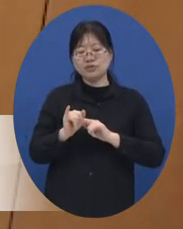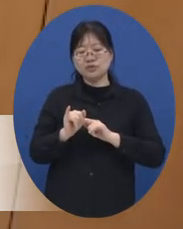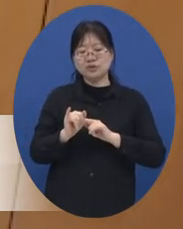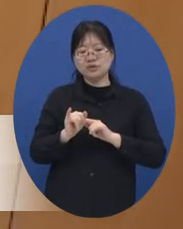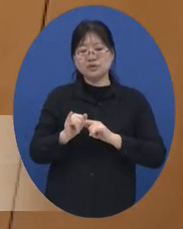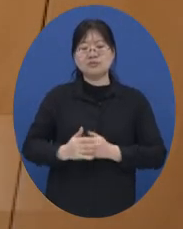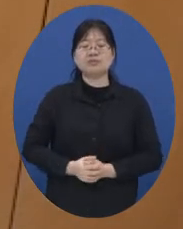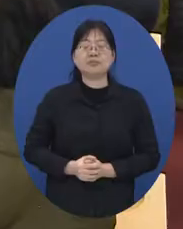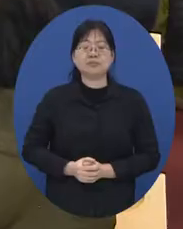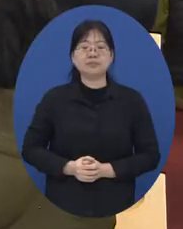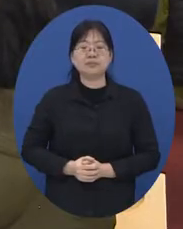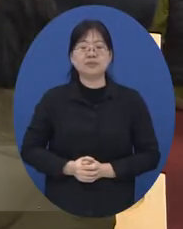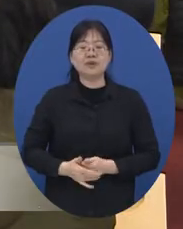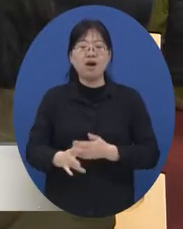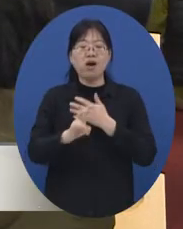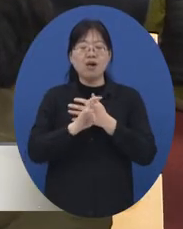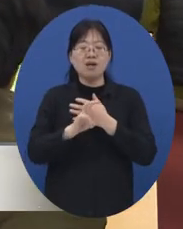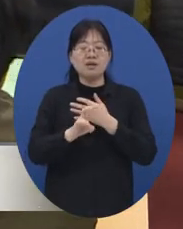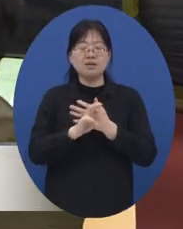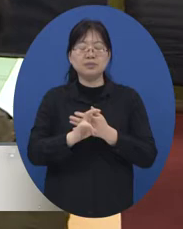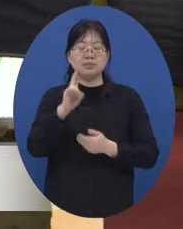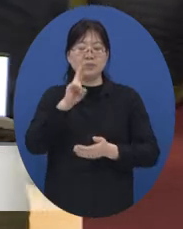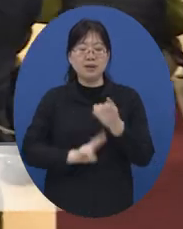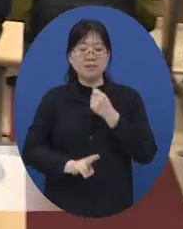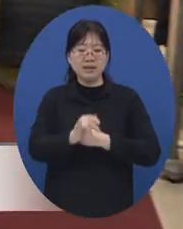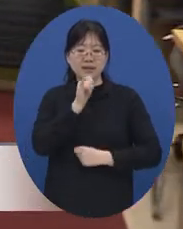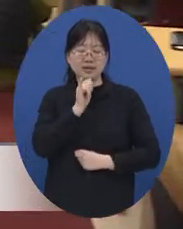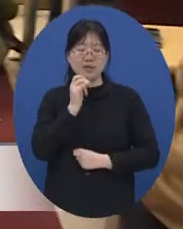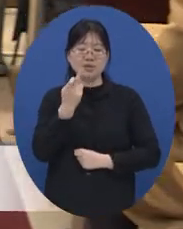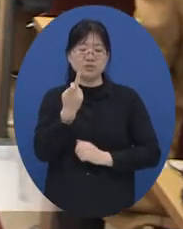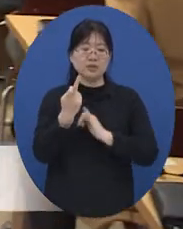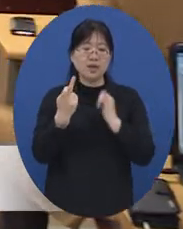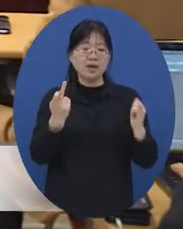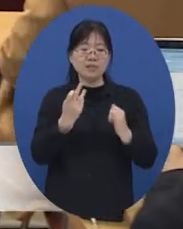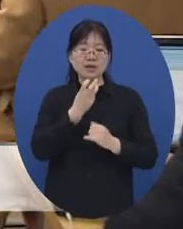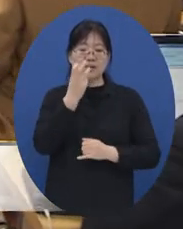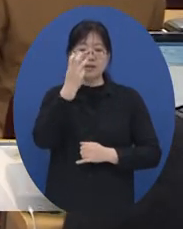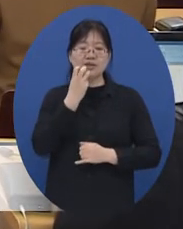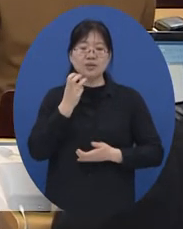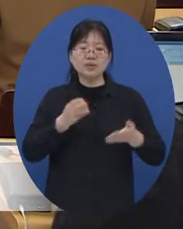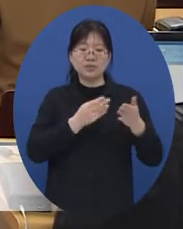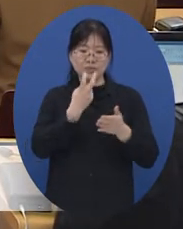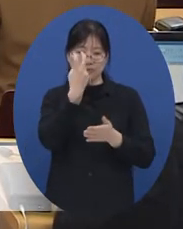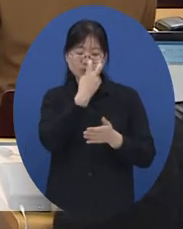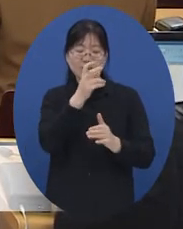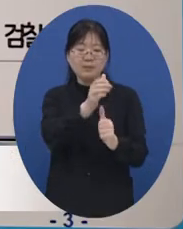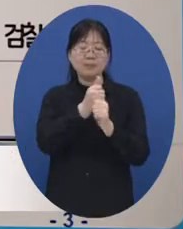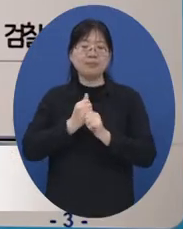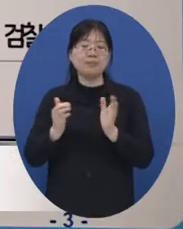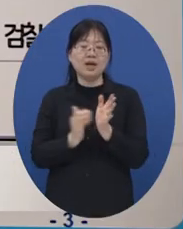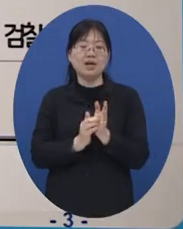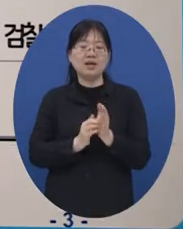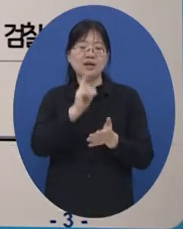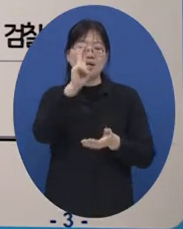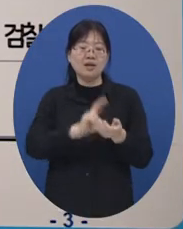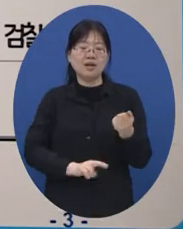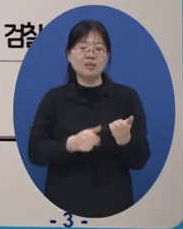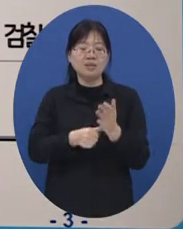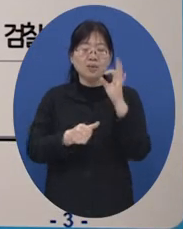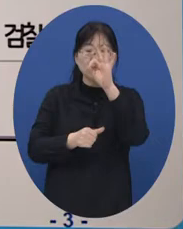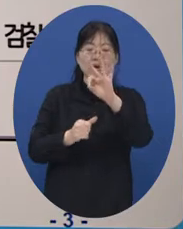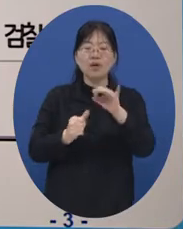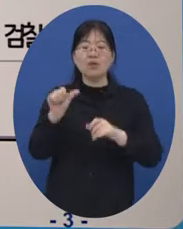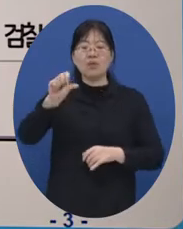개설해가지고 전국으로. 위조된 밀수품을 유통한 일당 12명이 경기도 수사에 걸려들었습니다. 이들이